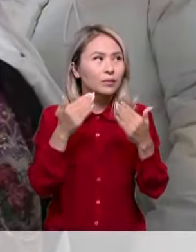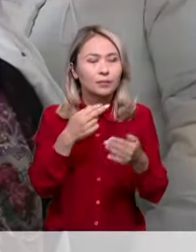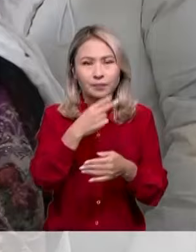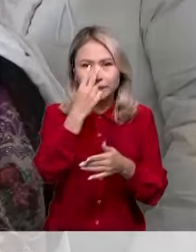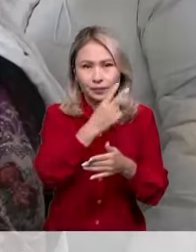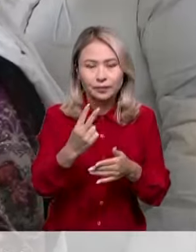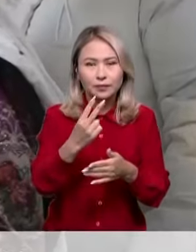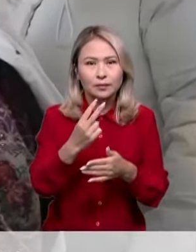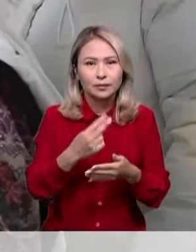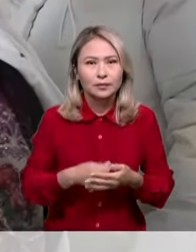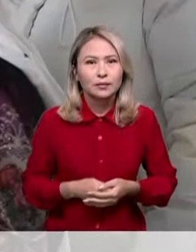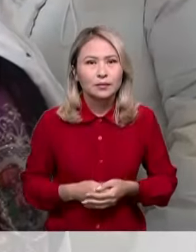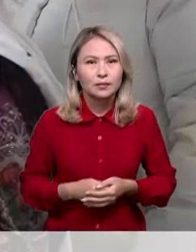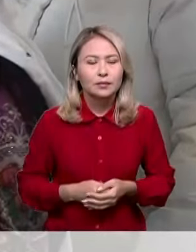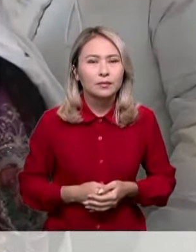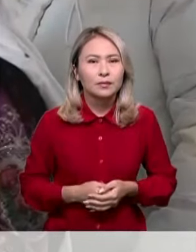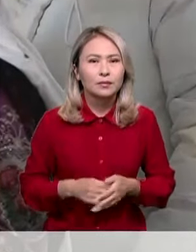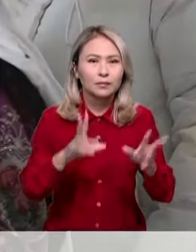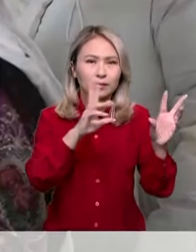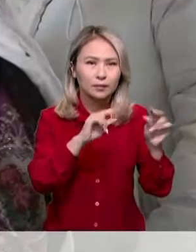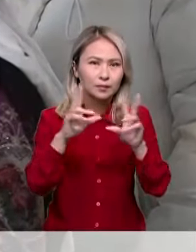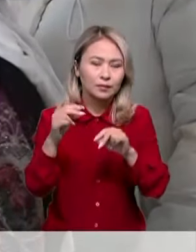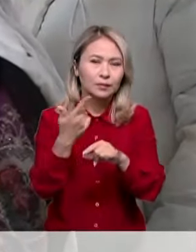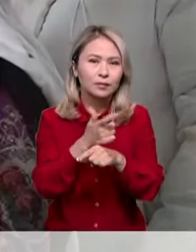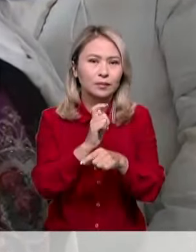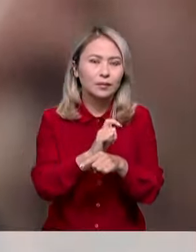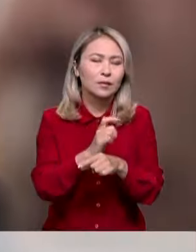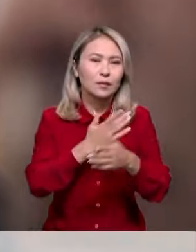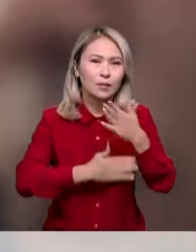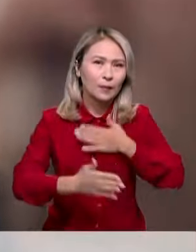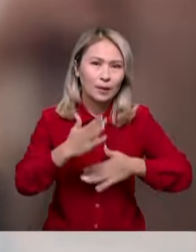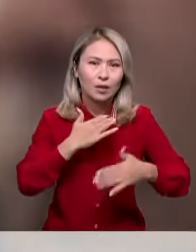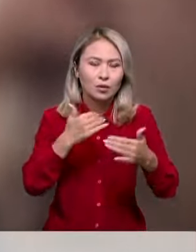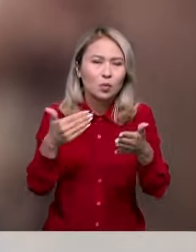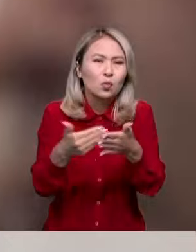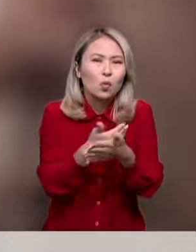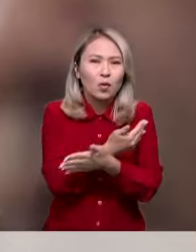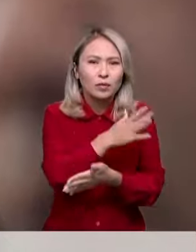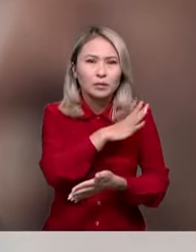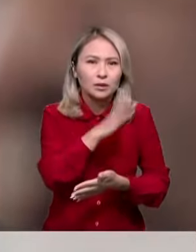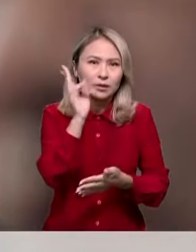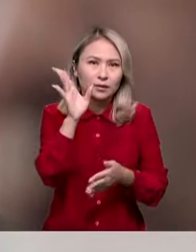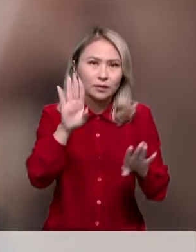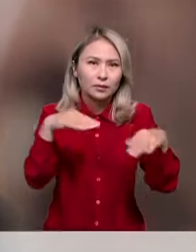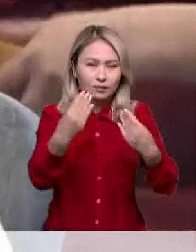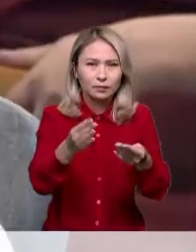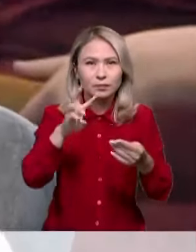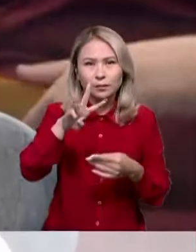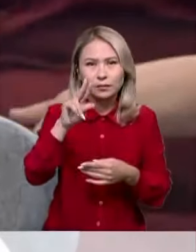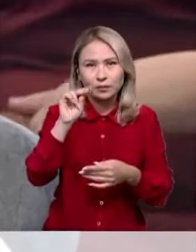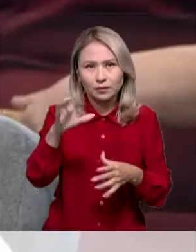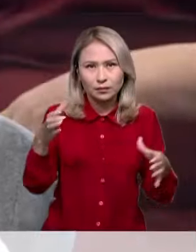көрмей, осындай бақытты жүргеніне ана бақыты сол. Су жаңа пәтер кілттеріне облыстық төтенше